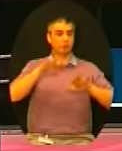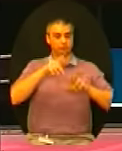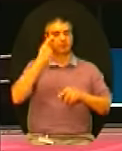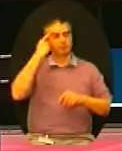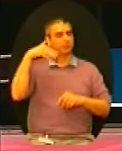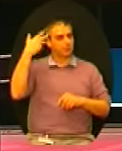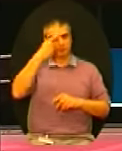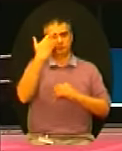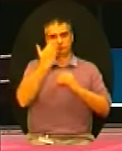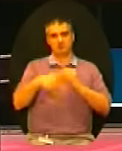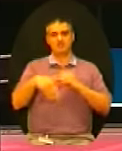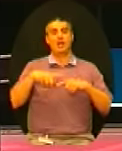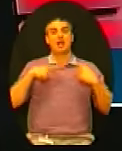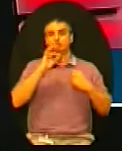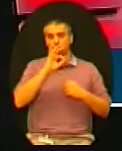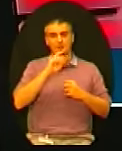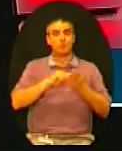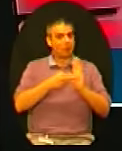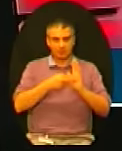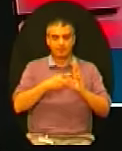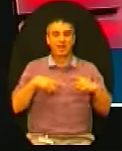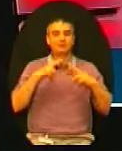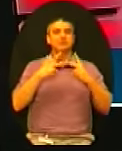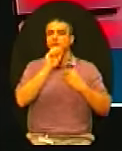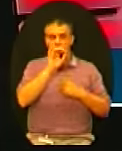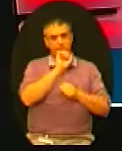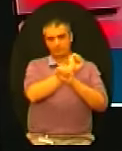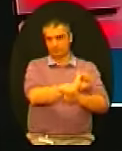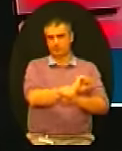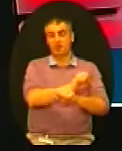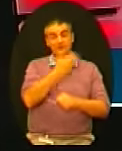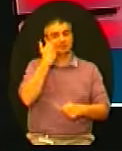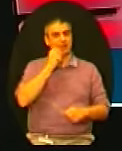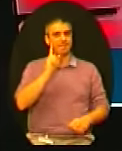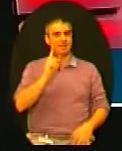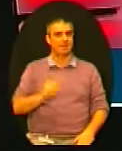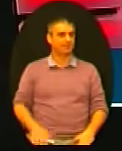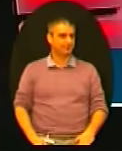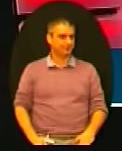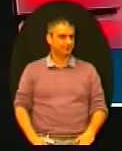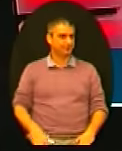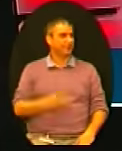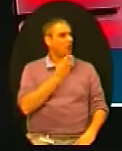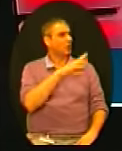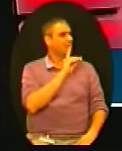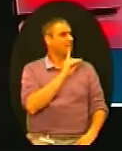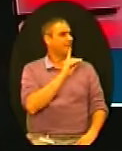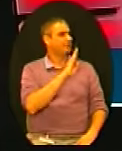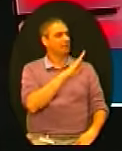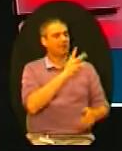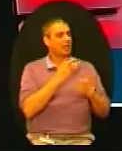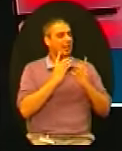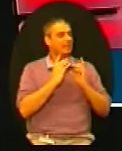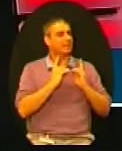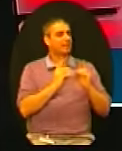אולמרט עתיד לסיים את החיים שלו הפוליטיים, את החיים הציבוריים שלו בבית הכלא. כן. וזה חבל. דבי סגי, עוד מילה אחת דווקא על מסלול